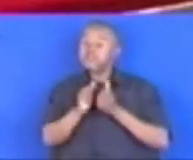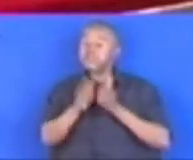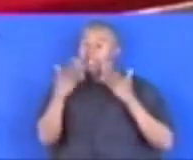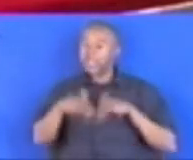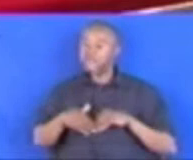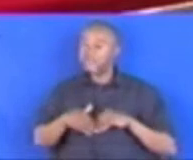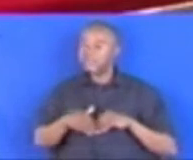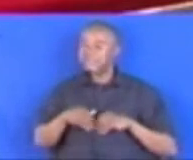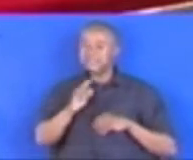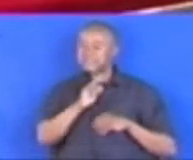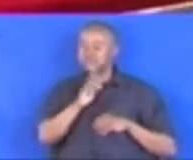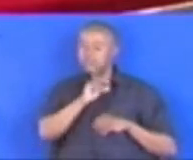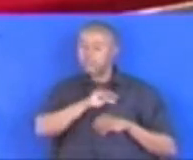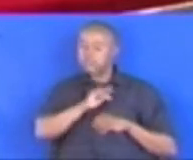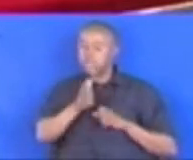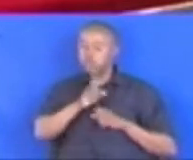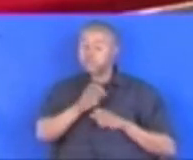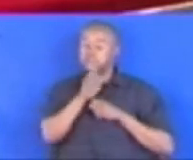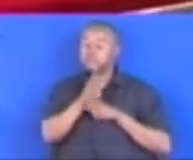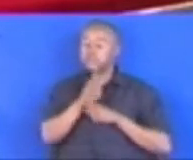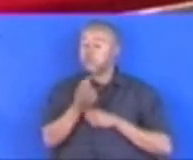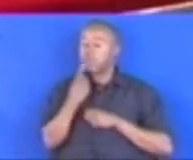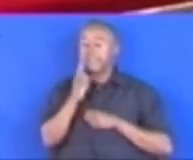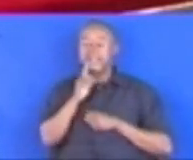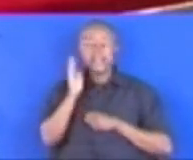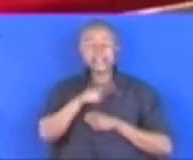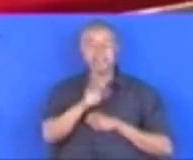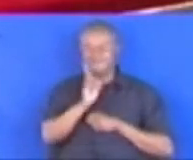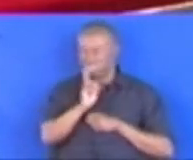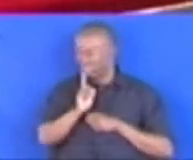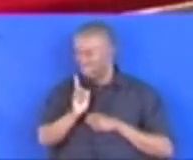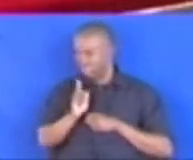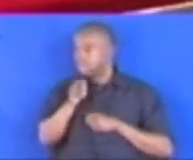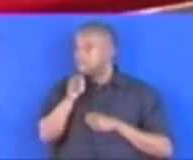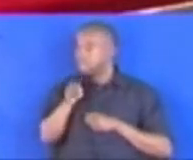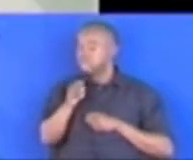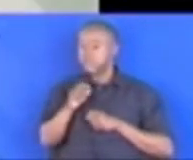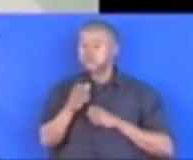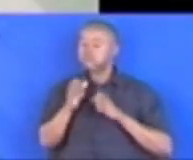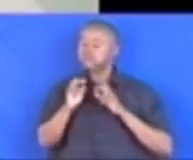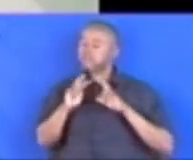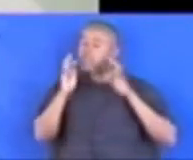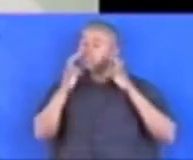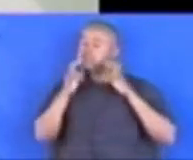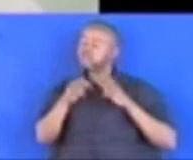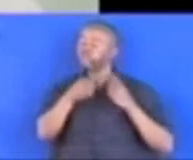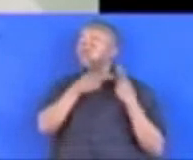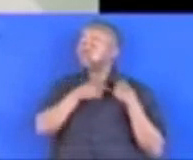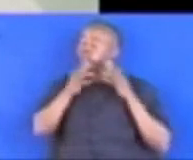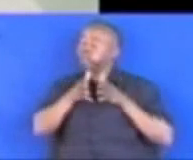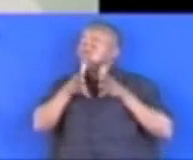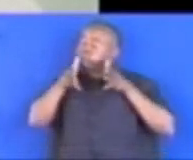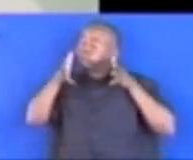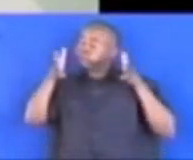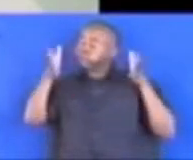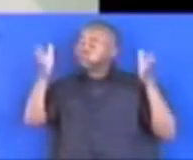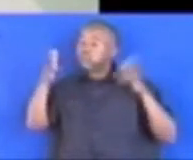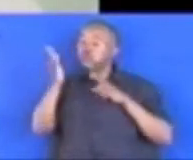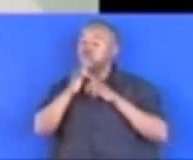sio tu ajenda ya kuongeza mtaji wa dawa kila siku, bali ni ajenda ya uwajibikaji mpana kwenye mnyororo wa